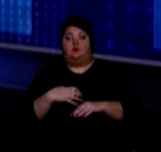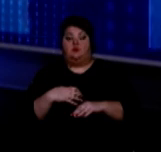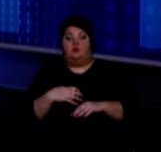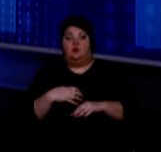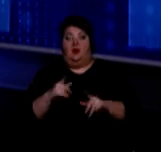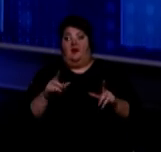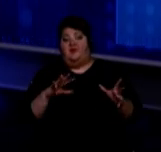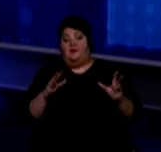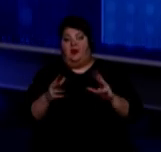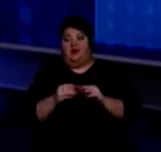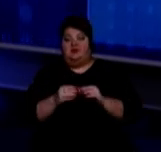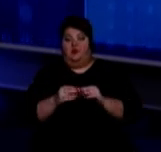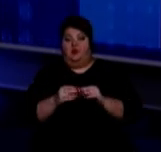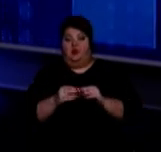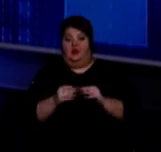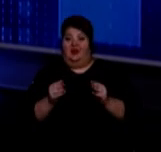в принципі, невеличке